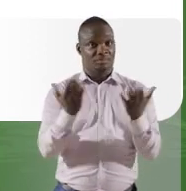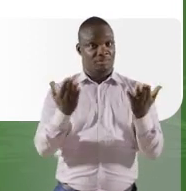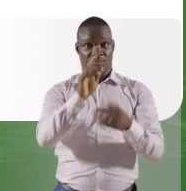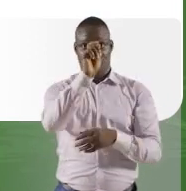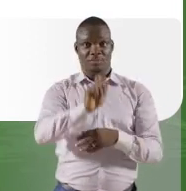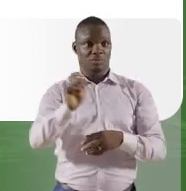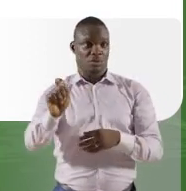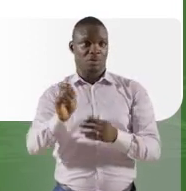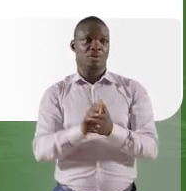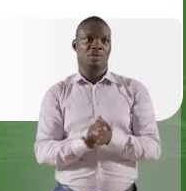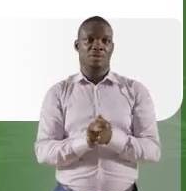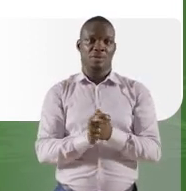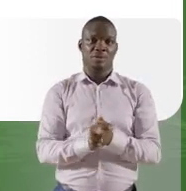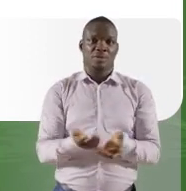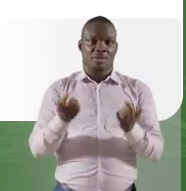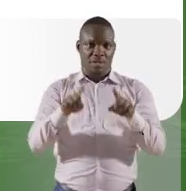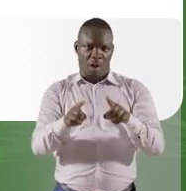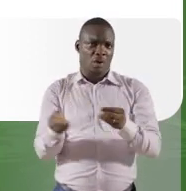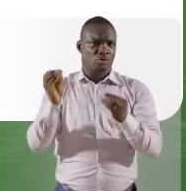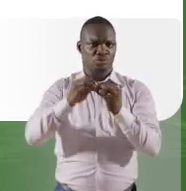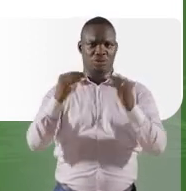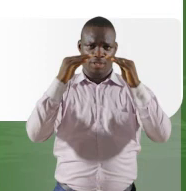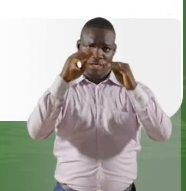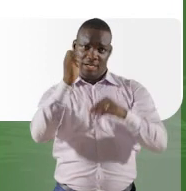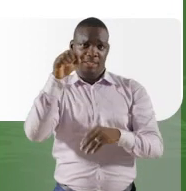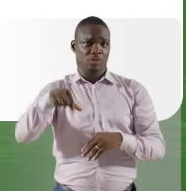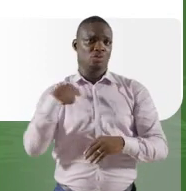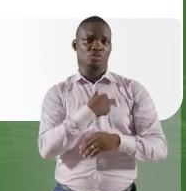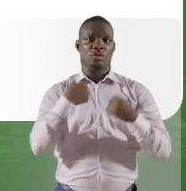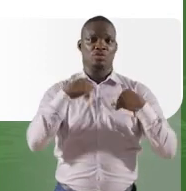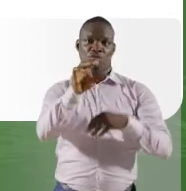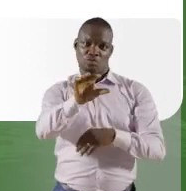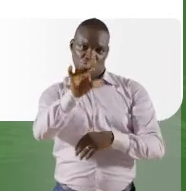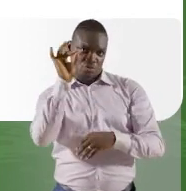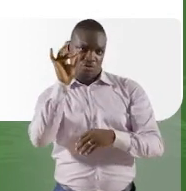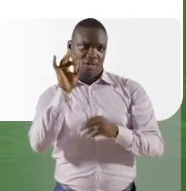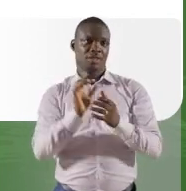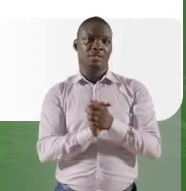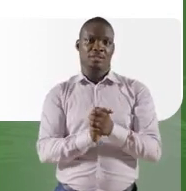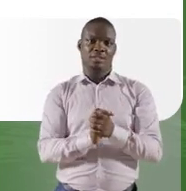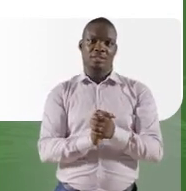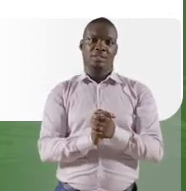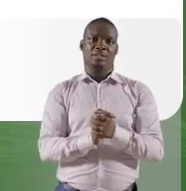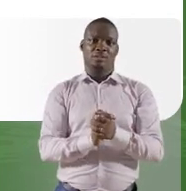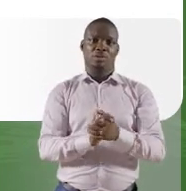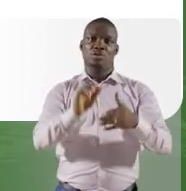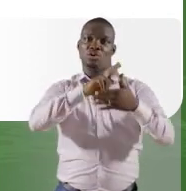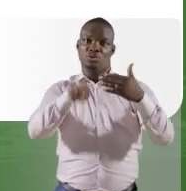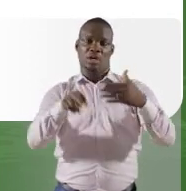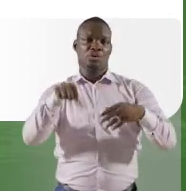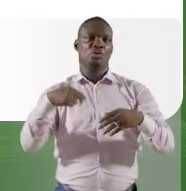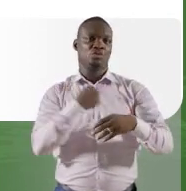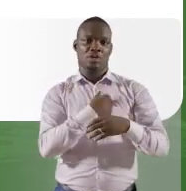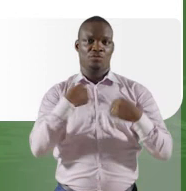alors en ajoutant l'égalité que nous avons trouvée, la relation que nous avons trouvée au fait que